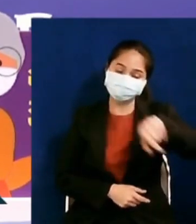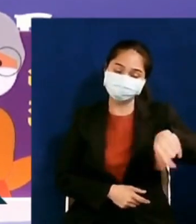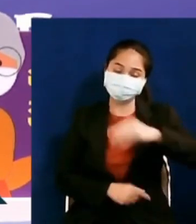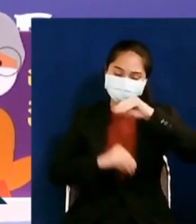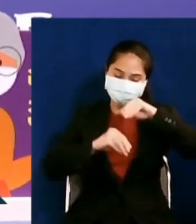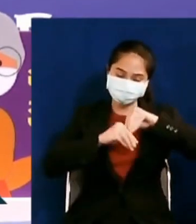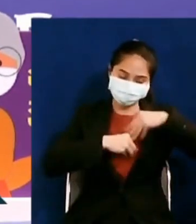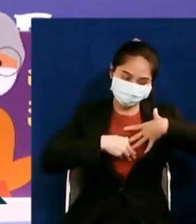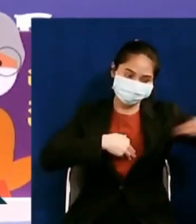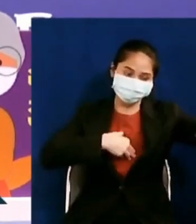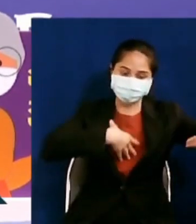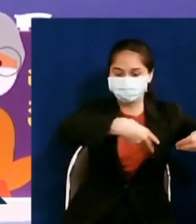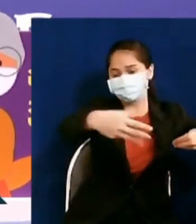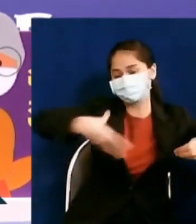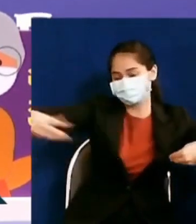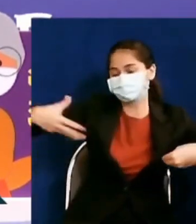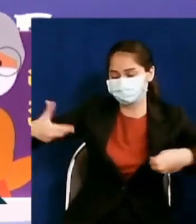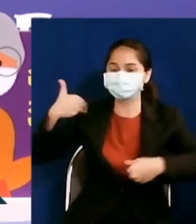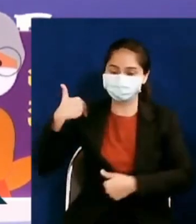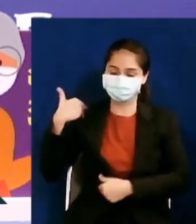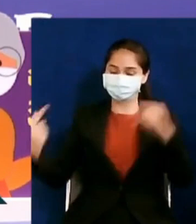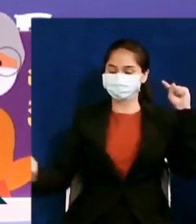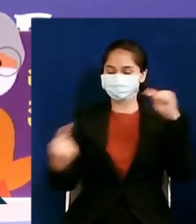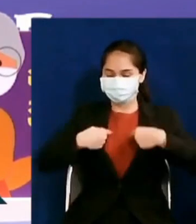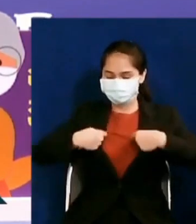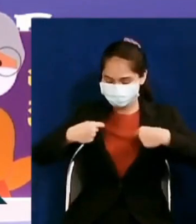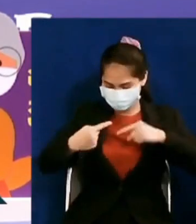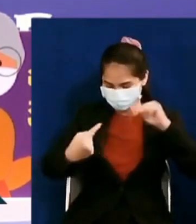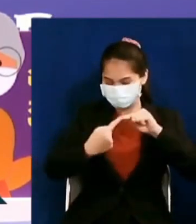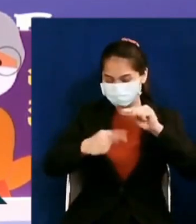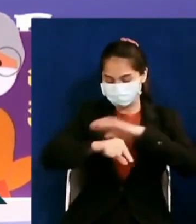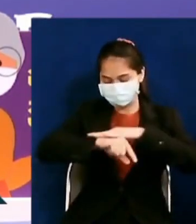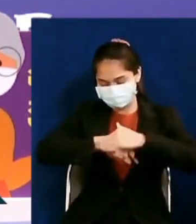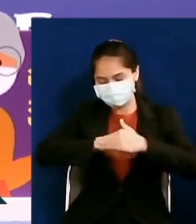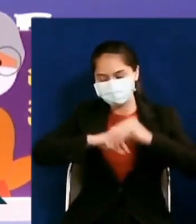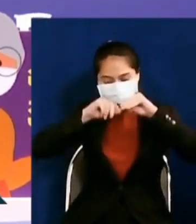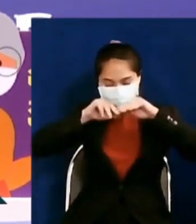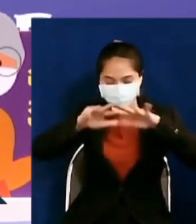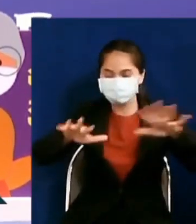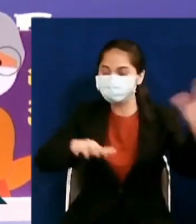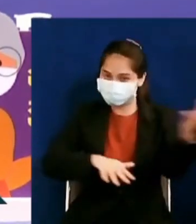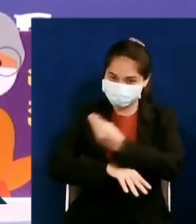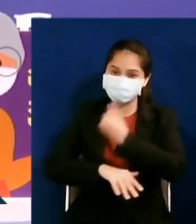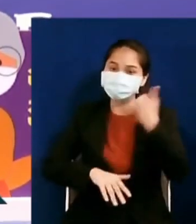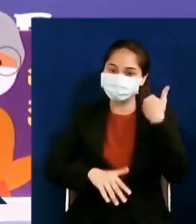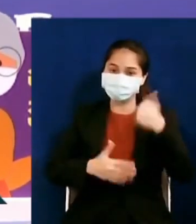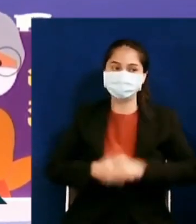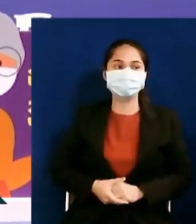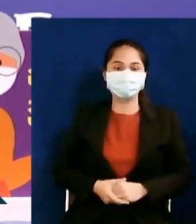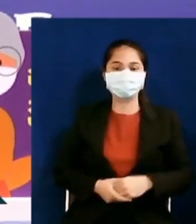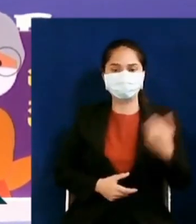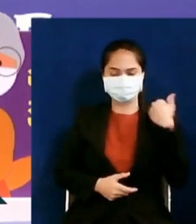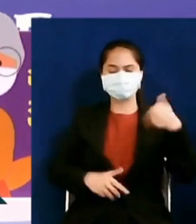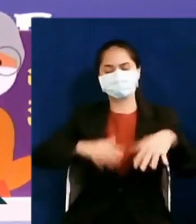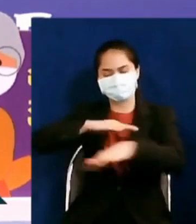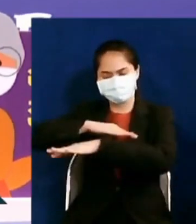ของไทยอยากรู้สายพันธุ์ไหนมี3ระดับคือ1ตรวจ RT-PCR แล้วใช้น้ำยาพิเศษของแต่ละสายพันธุ์โดยตร